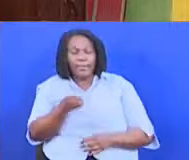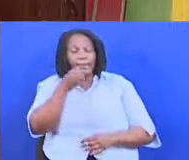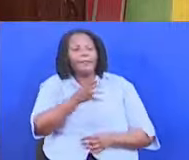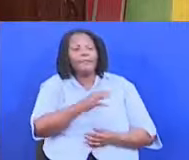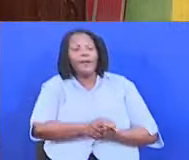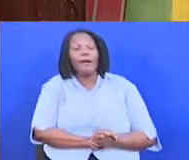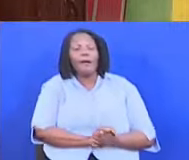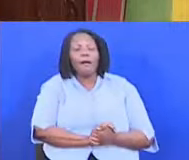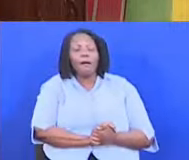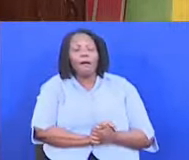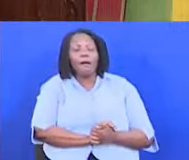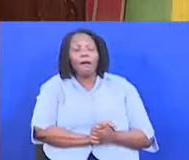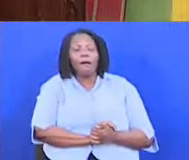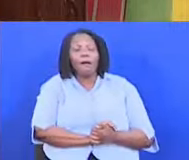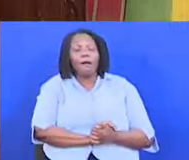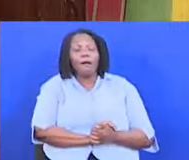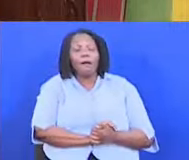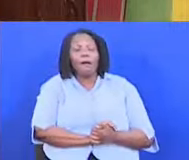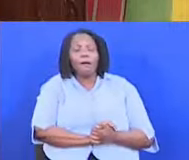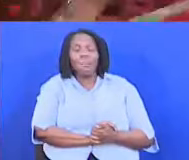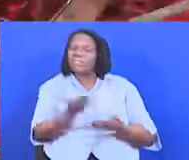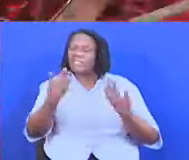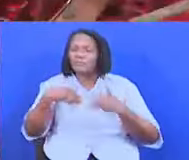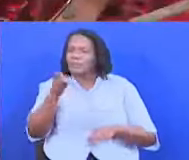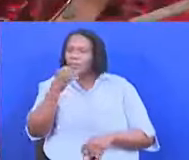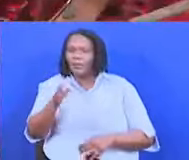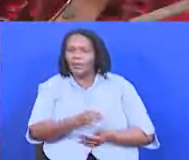jitihada taarifa mispendi.